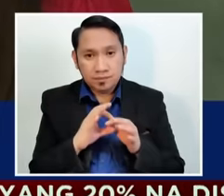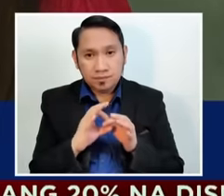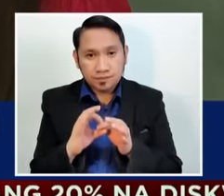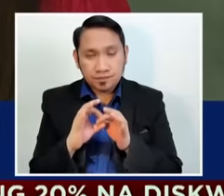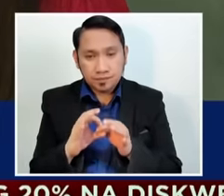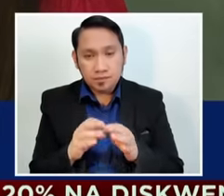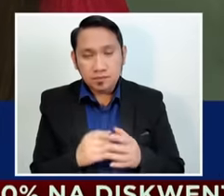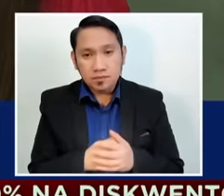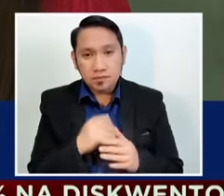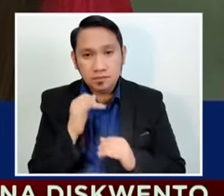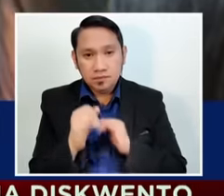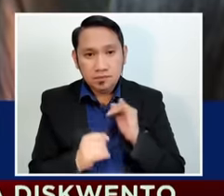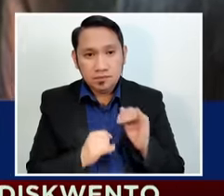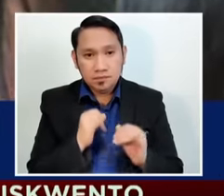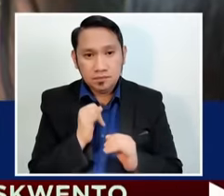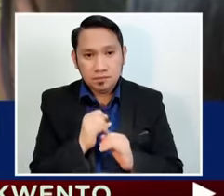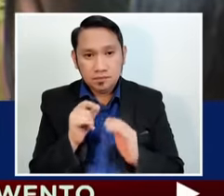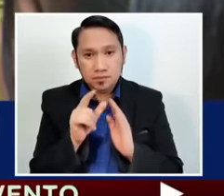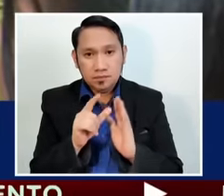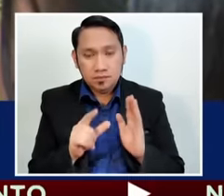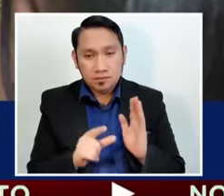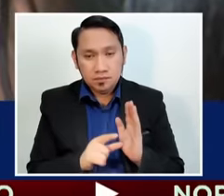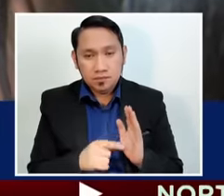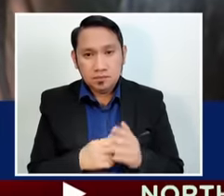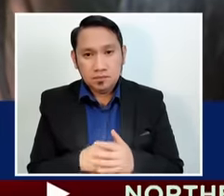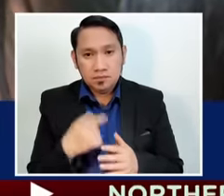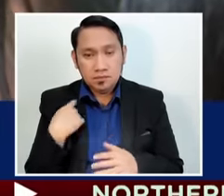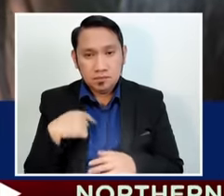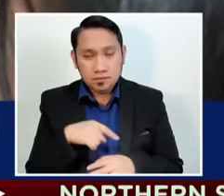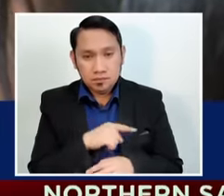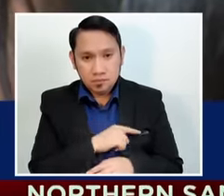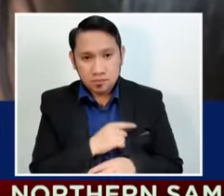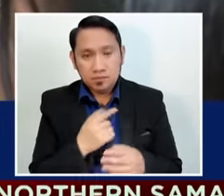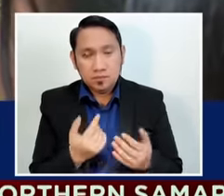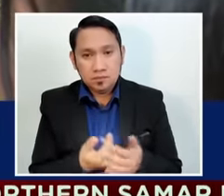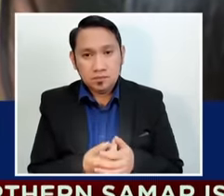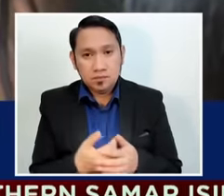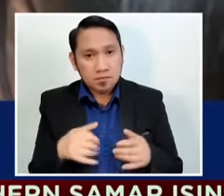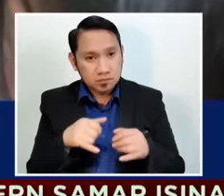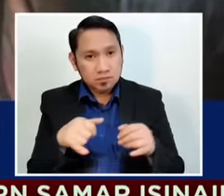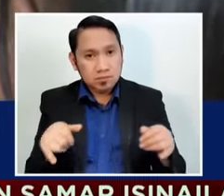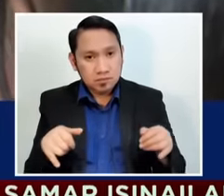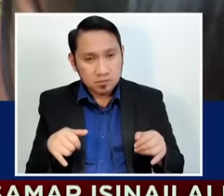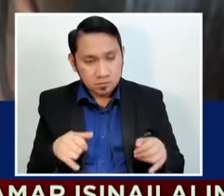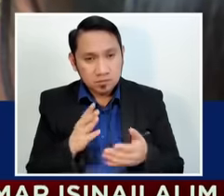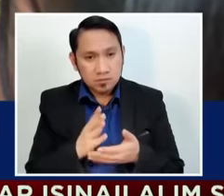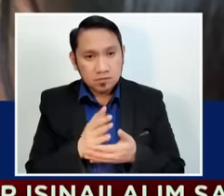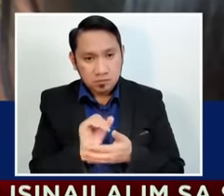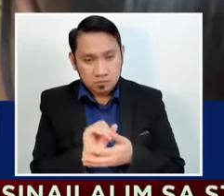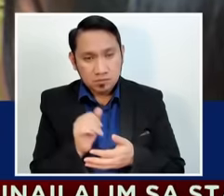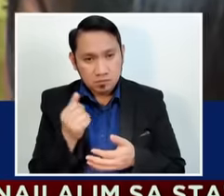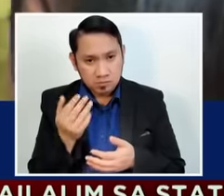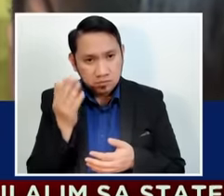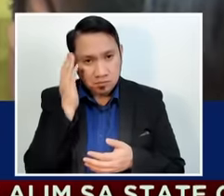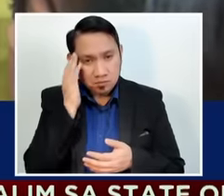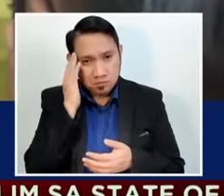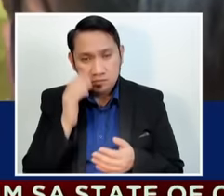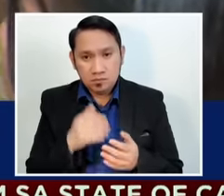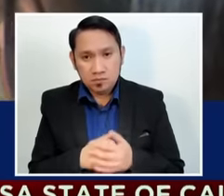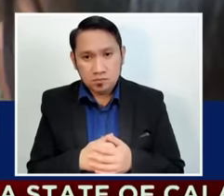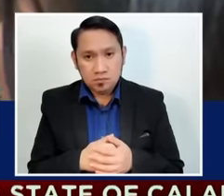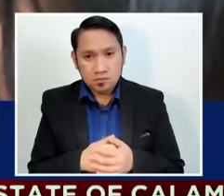with international convention. It is just us asserting our sovereign rights and jurisdiction in areas that